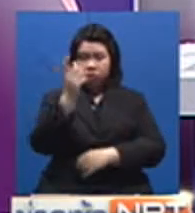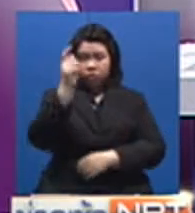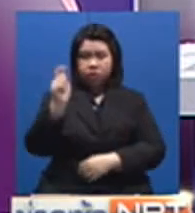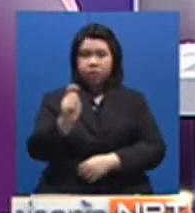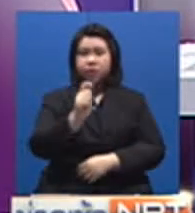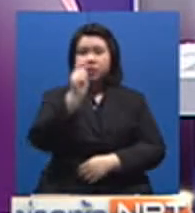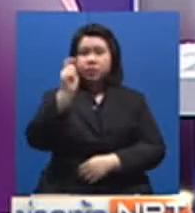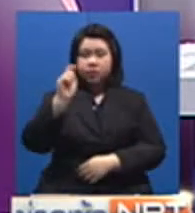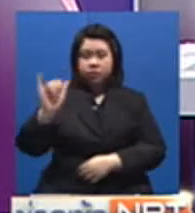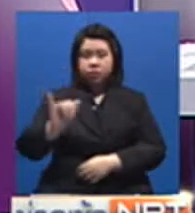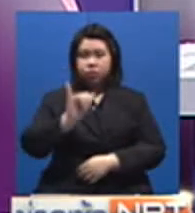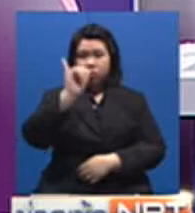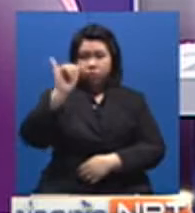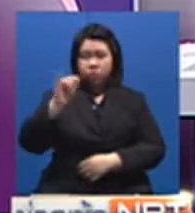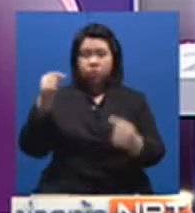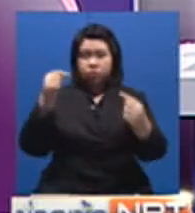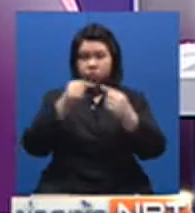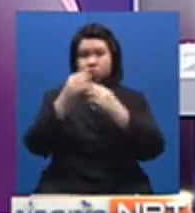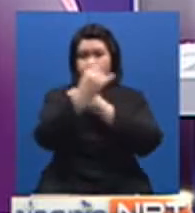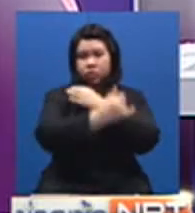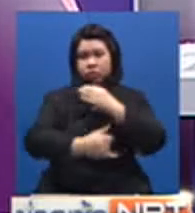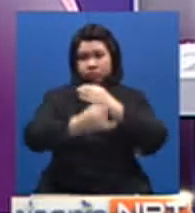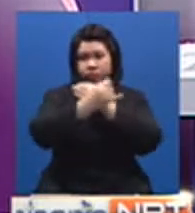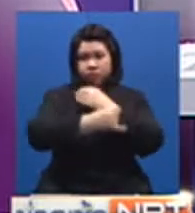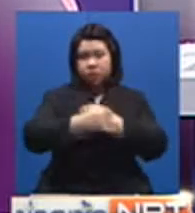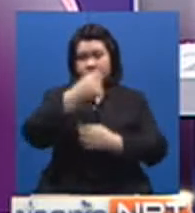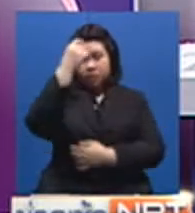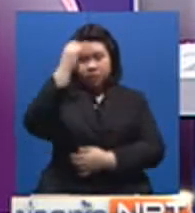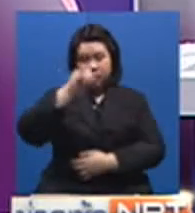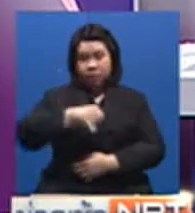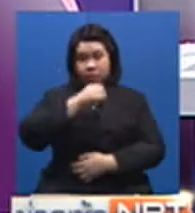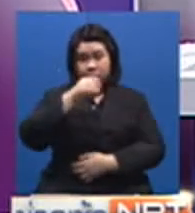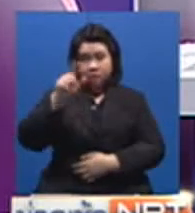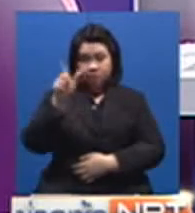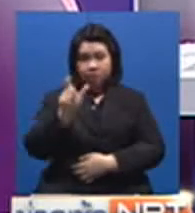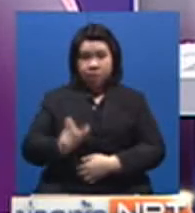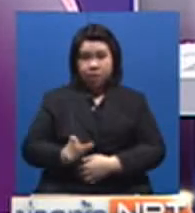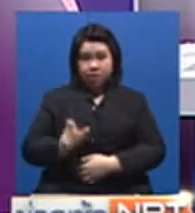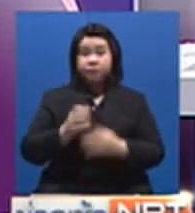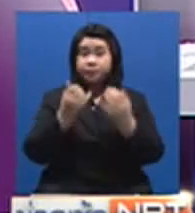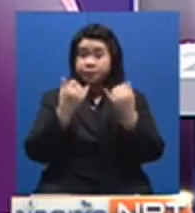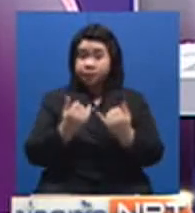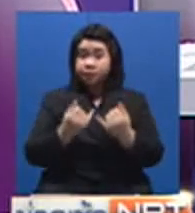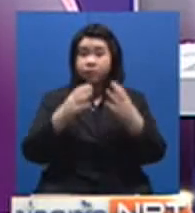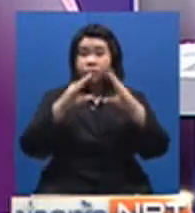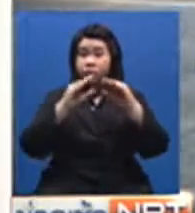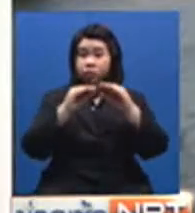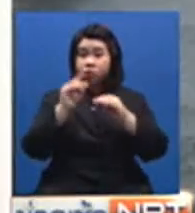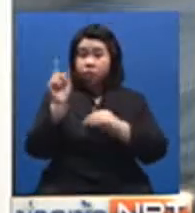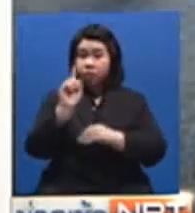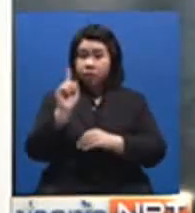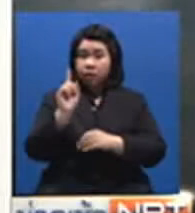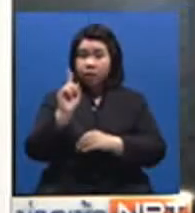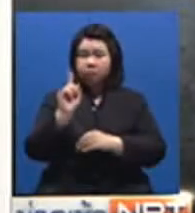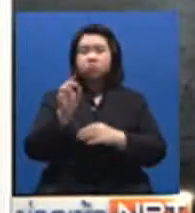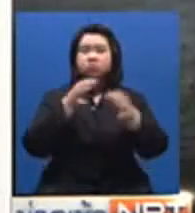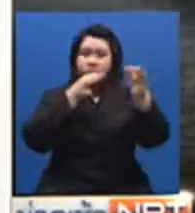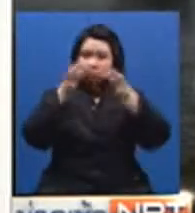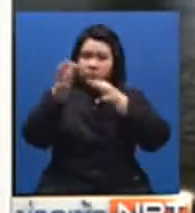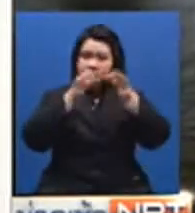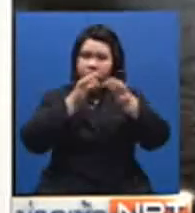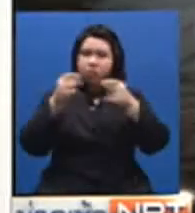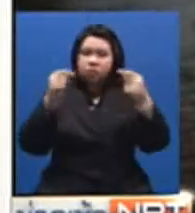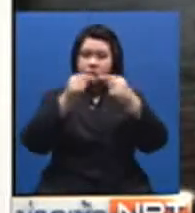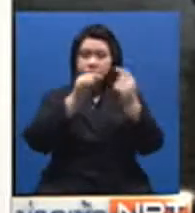อาเซมที่ประเทศอิตาลีนะคะซึ่งนายกรัฐมนตรีก็ระบุด้วยว่าในโอกาสการเดินทางไปร่วมประชุมครั้งนี้เนี่ยแหละค่ะจะชี้แจงสถาน